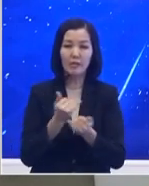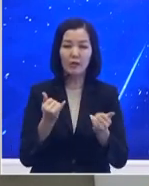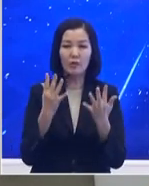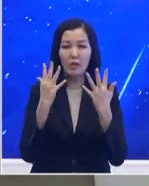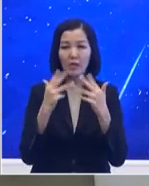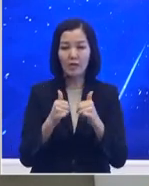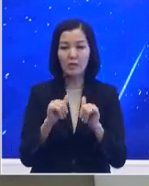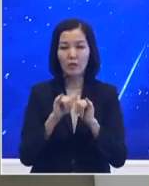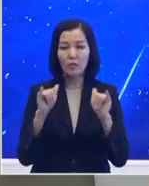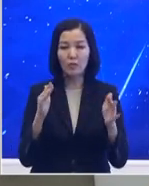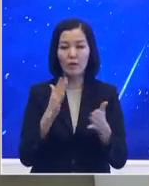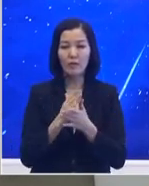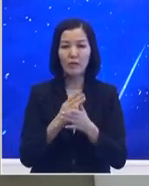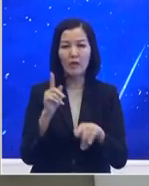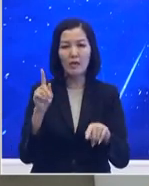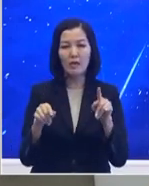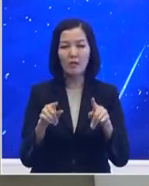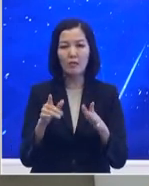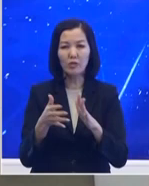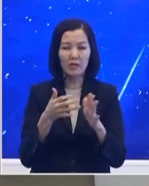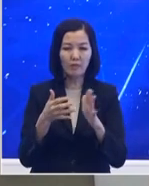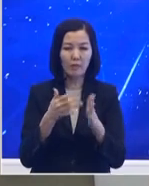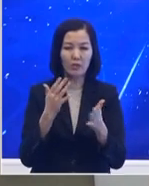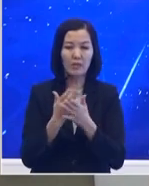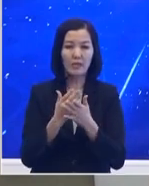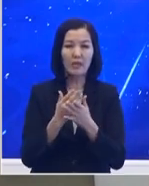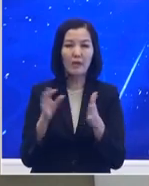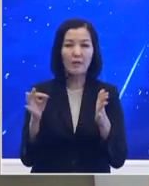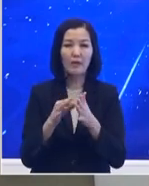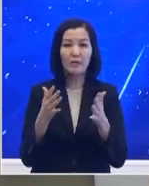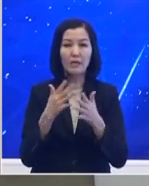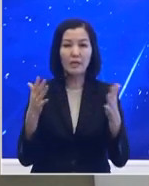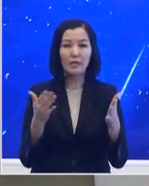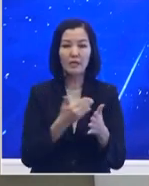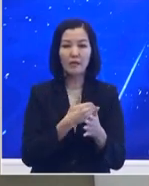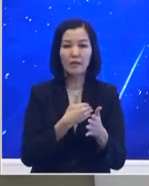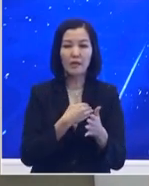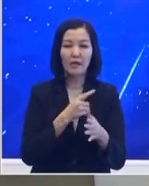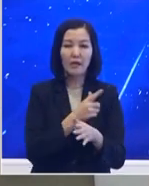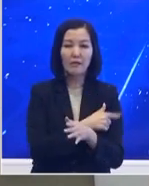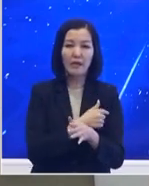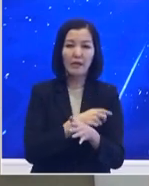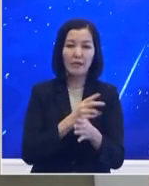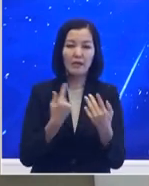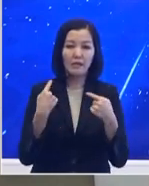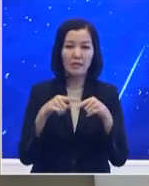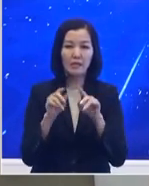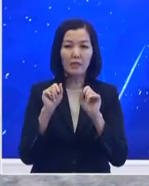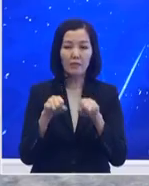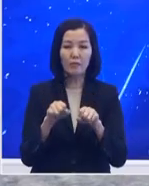санап көбейіп жатыр. Тіпті кей күндері маман жетпей жатады. Енді мақсатымыз кеңейтсек дейміз. Мамандар санында техникалық мүмкіндікті